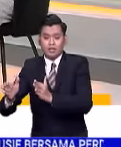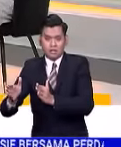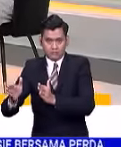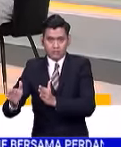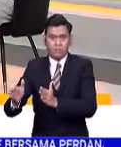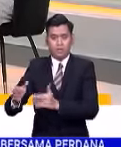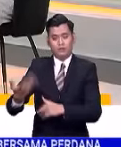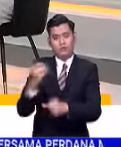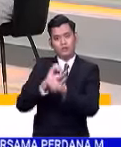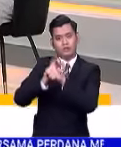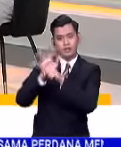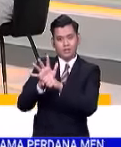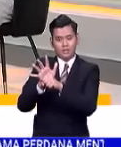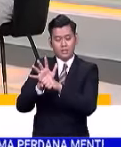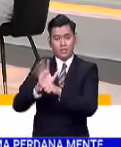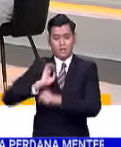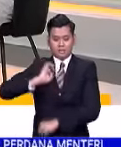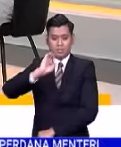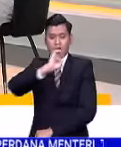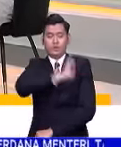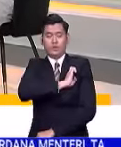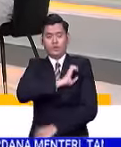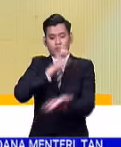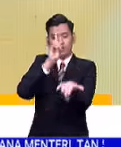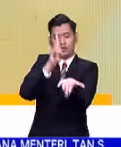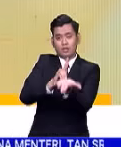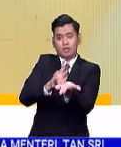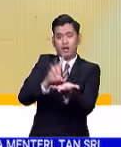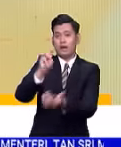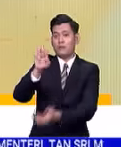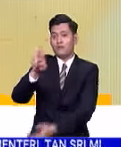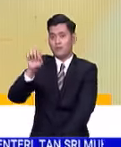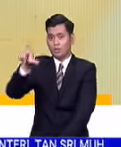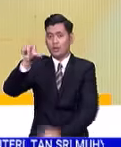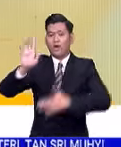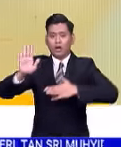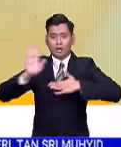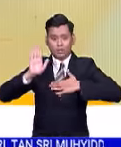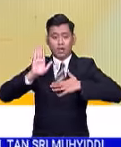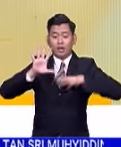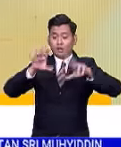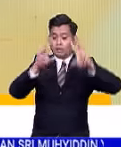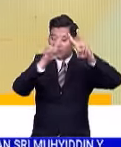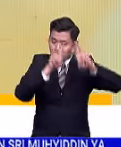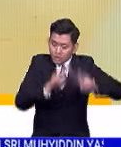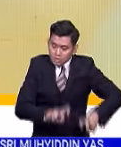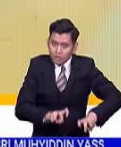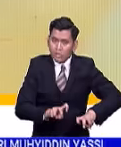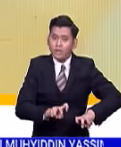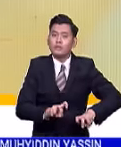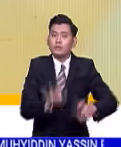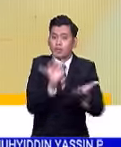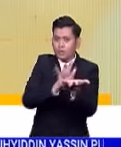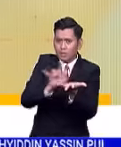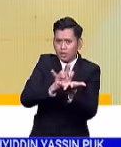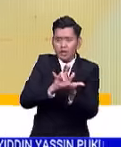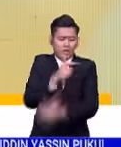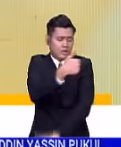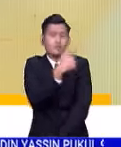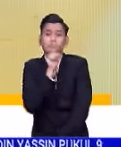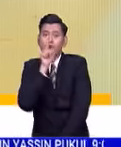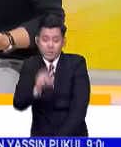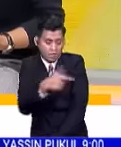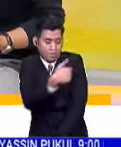Vaksinasi Medical Mythbuster Dr. Amirul Amzar mengakui kajian klinikal membuktikan vaksin mampu